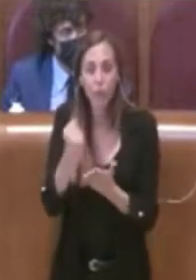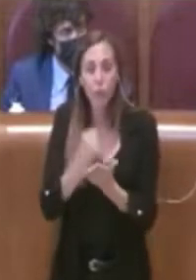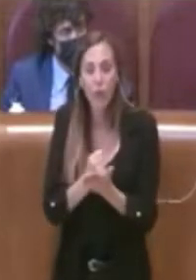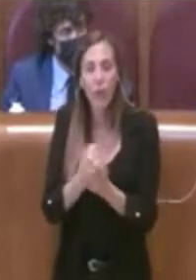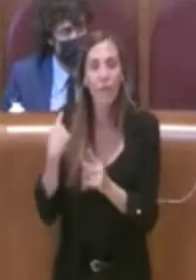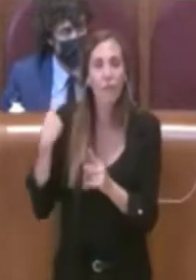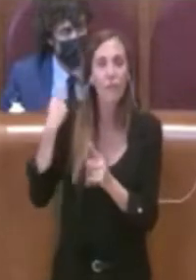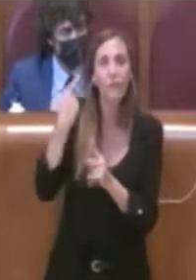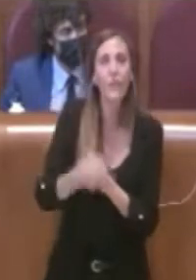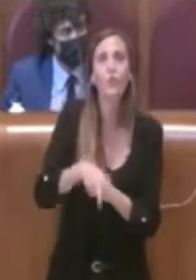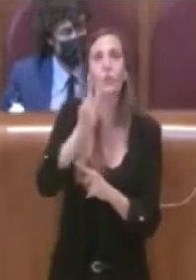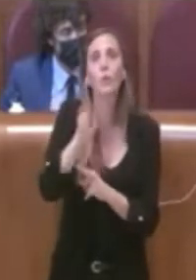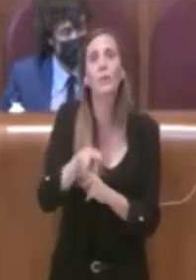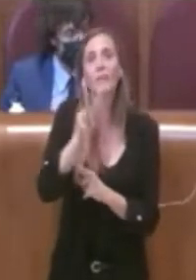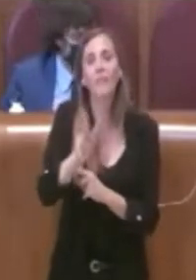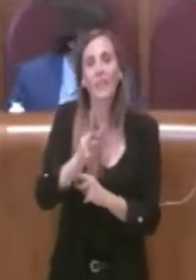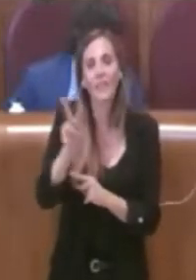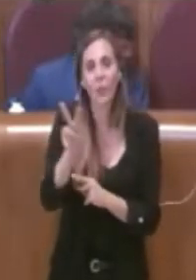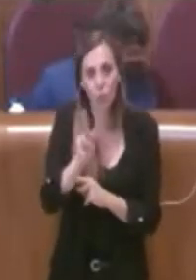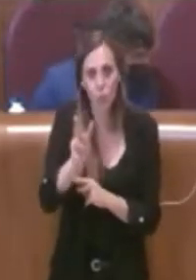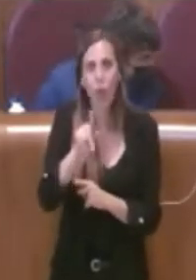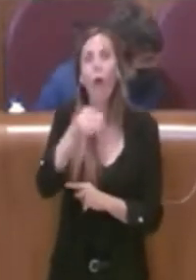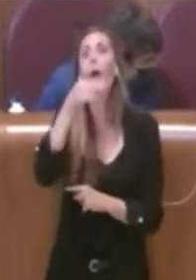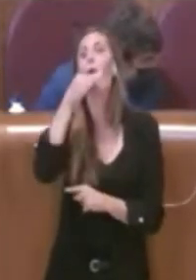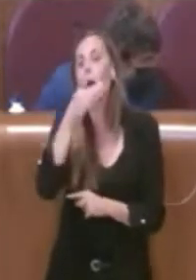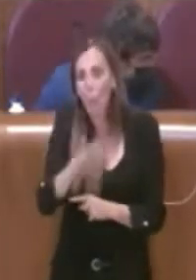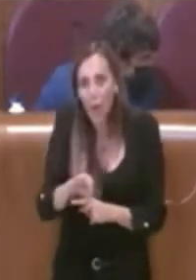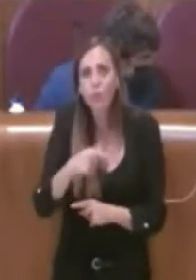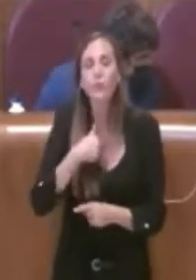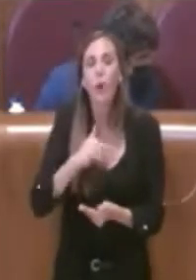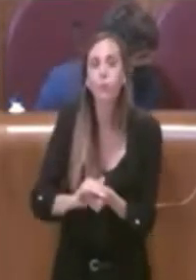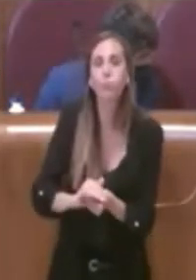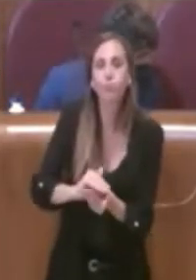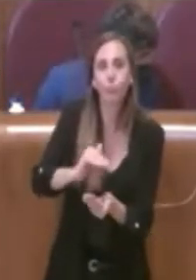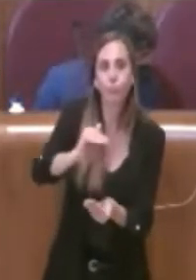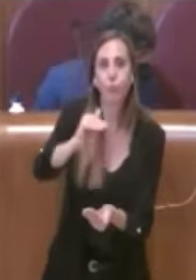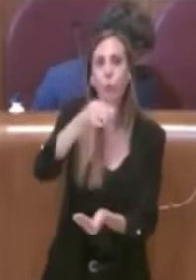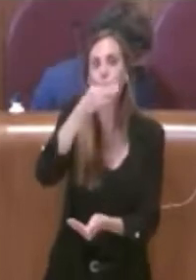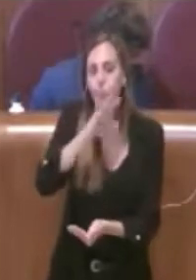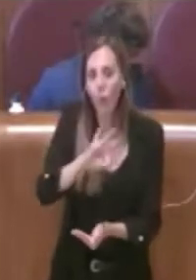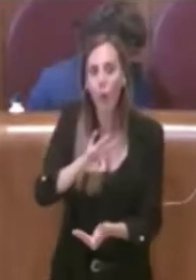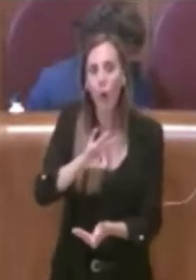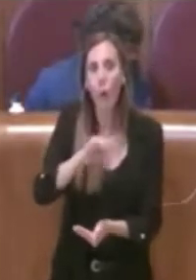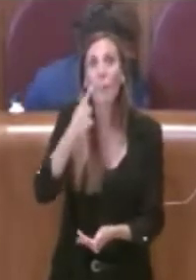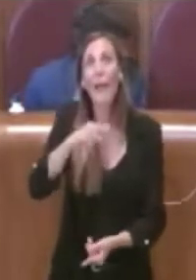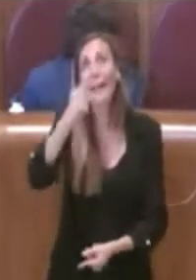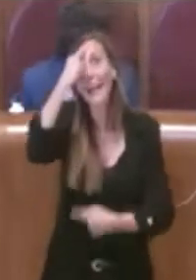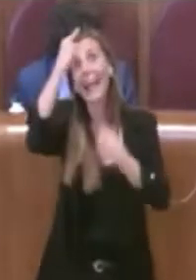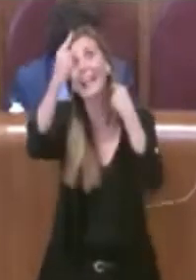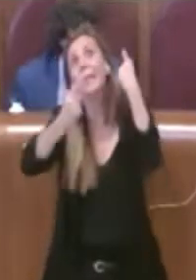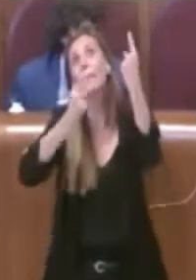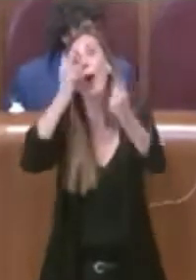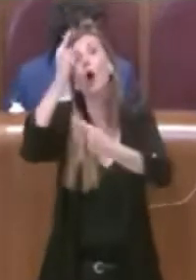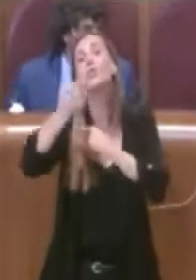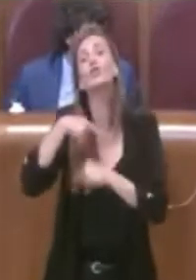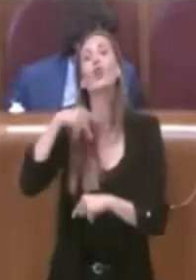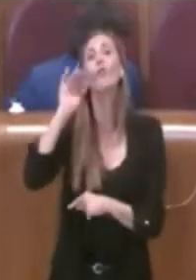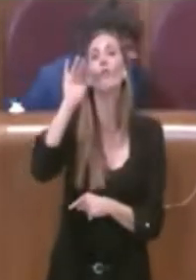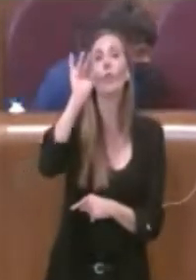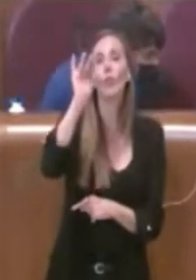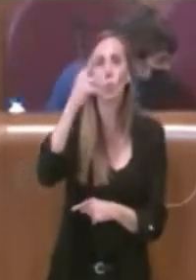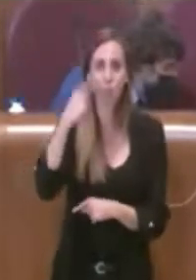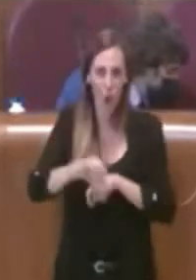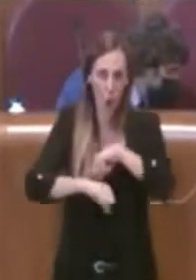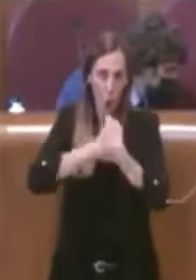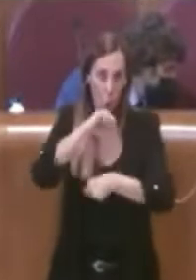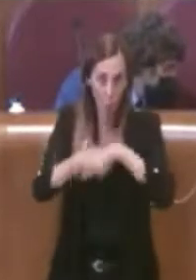2022 che avevo ancora capacità di capienza per l'ipotesi di una discarica e verrà aperta in futuro se